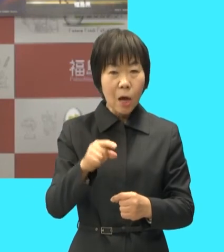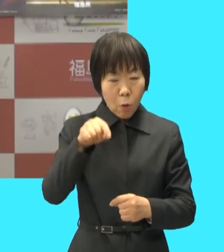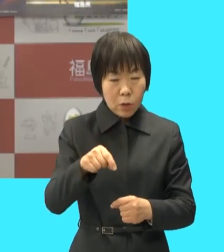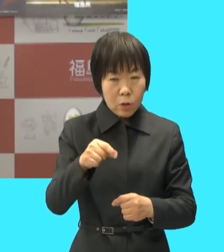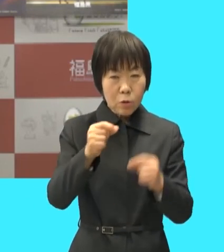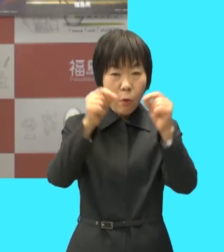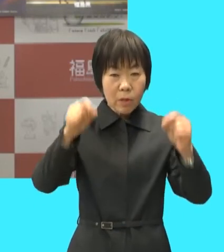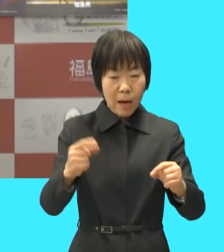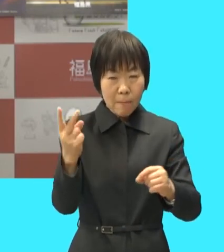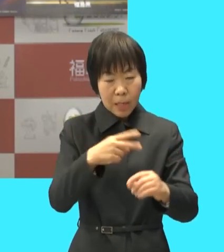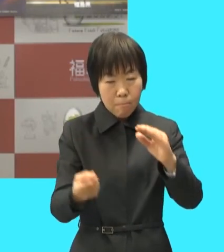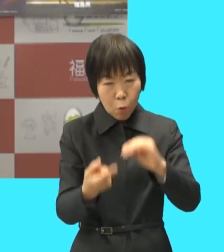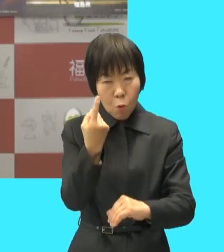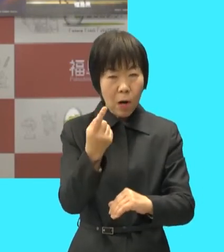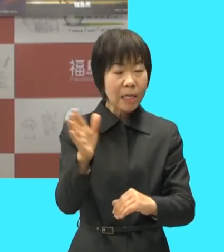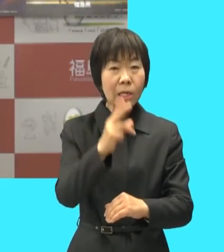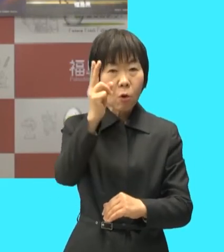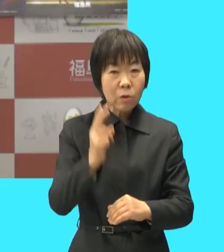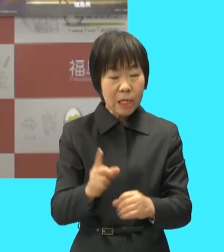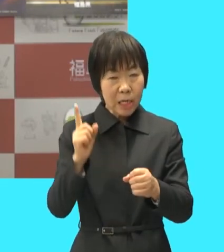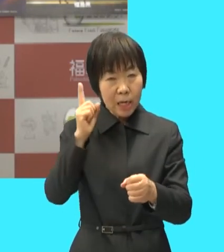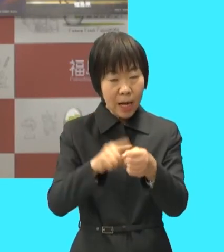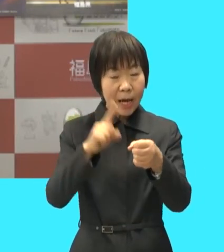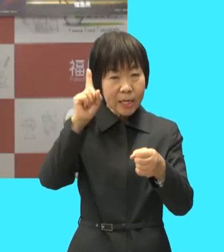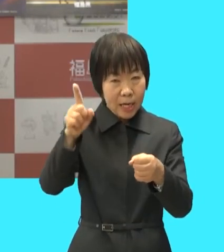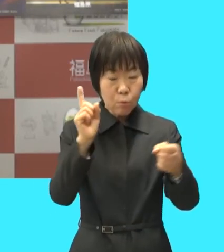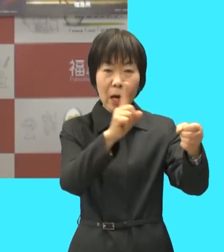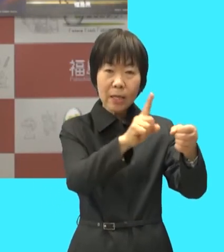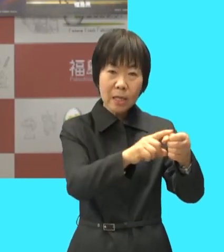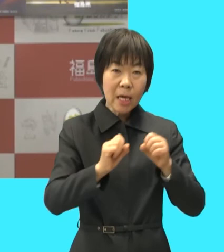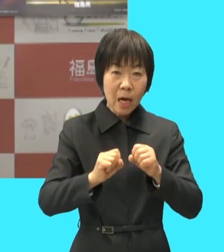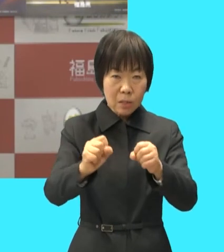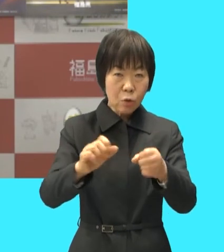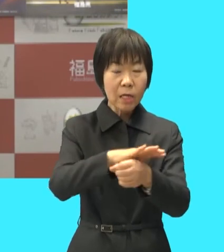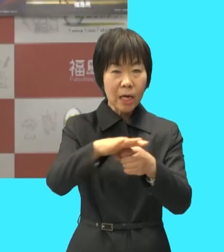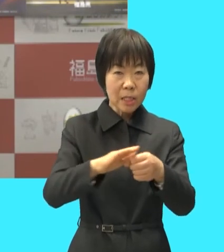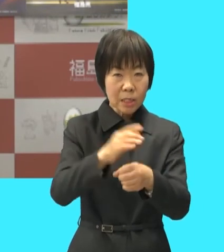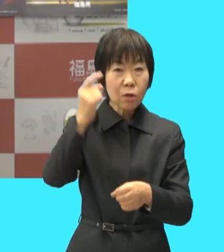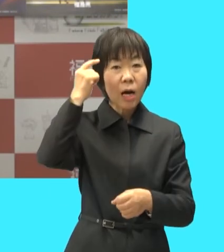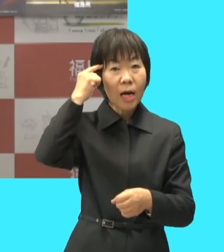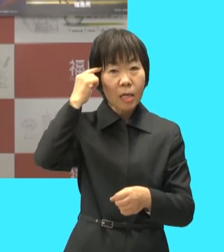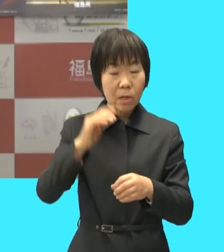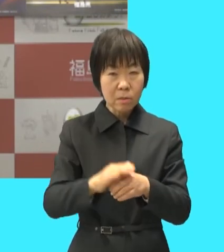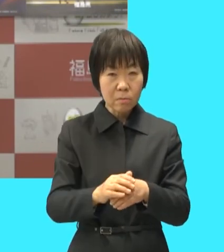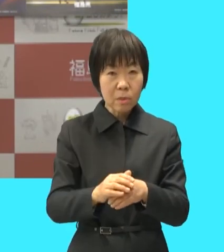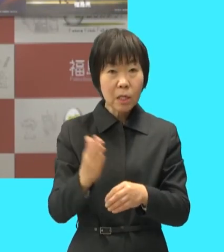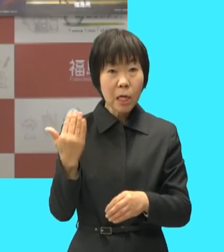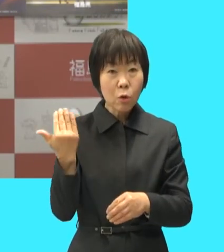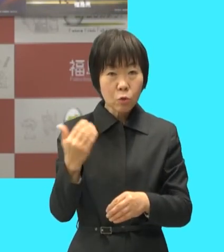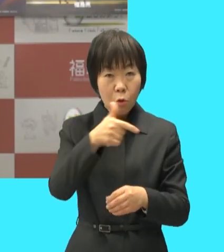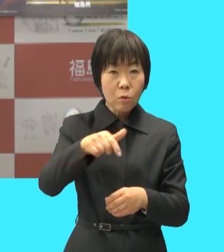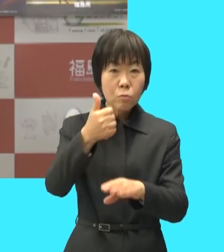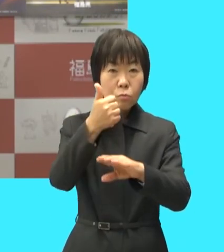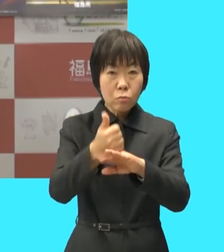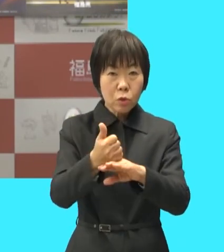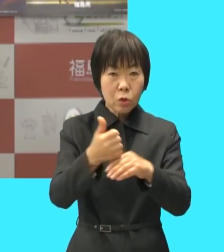はり来年に向かって臨んでいくことが何よりも大切であると考えております。 先ほど部長会議